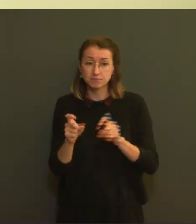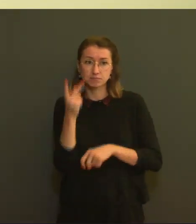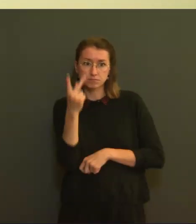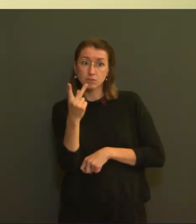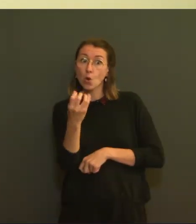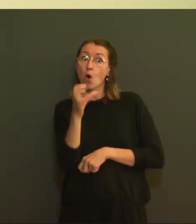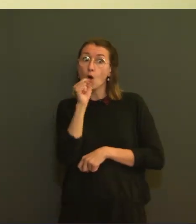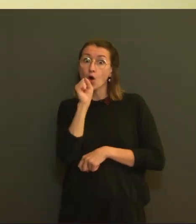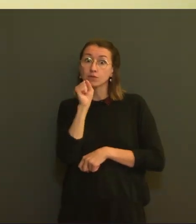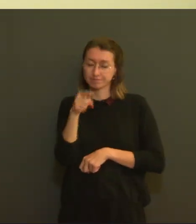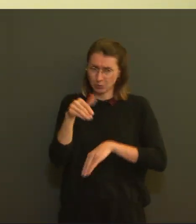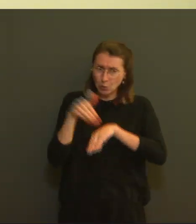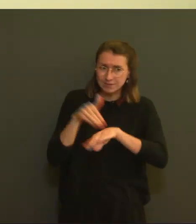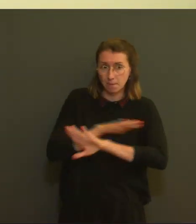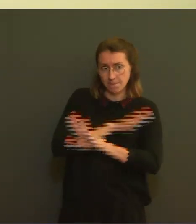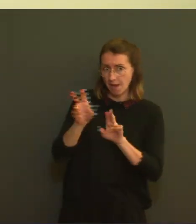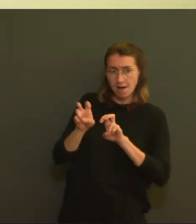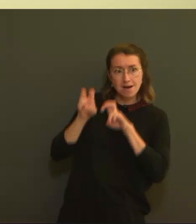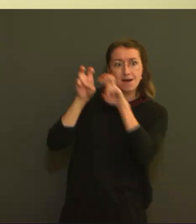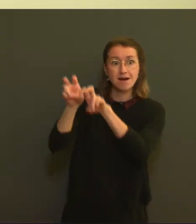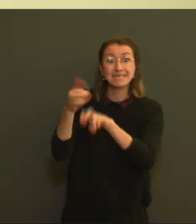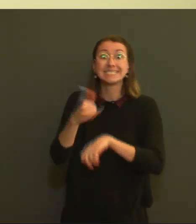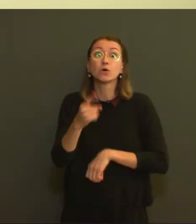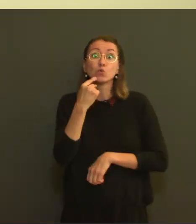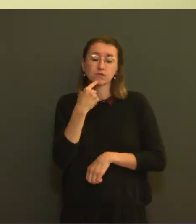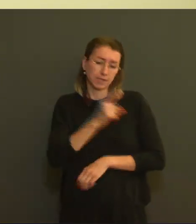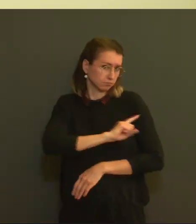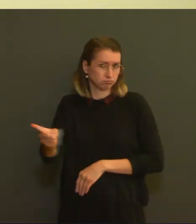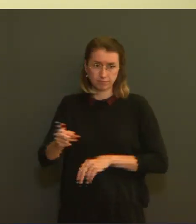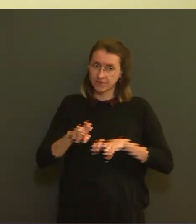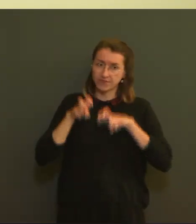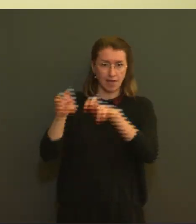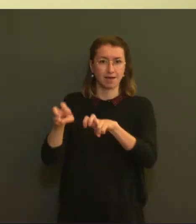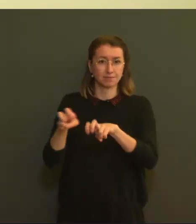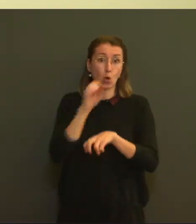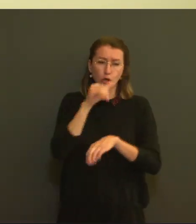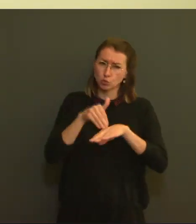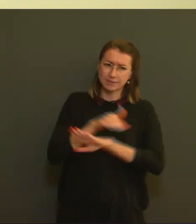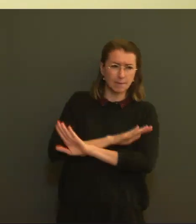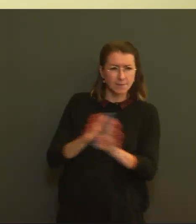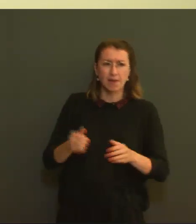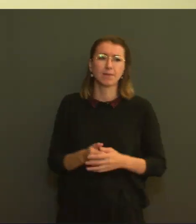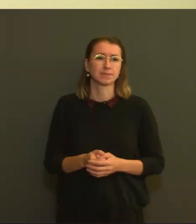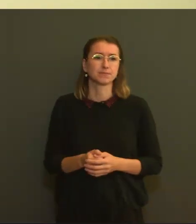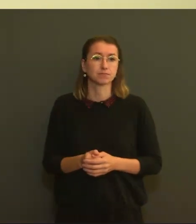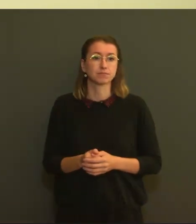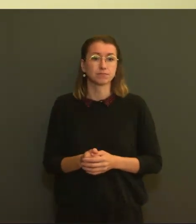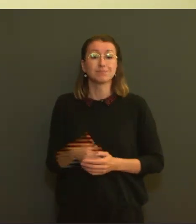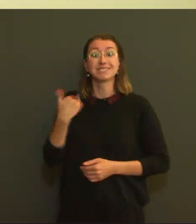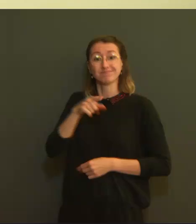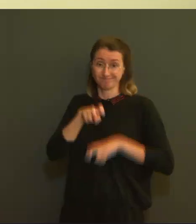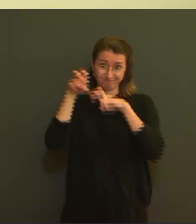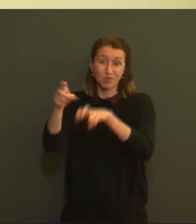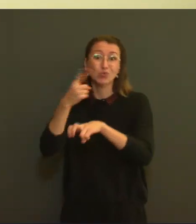interdit de voyager dans une zone rouge. Au retour d'une zone rouge, vous devez vous faire effectuer un test et aller en